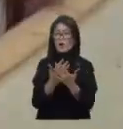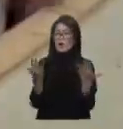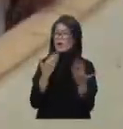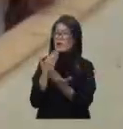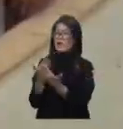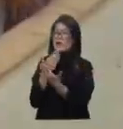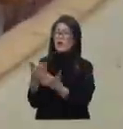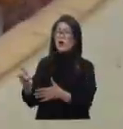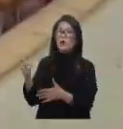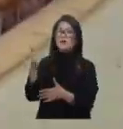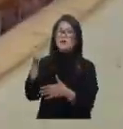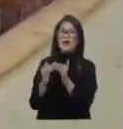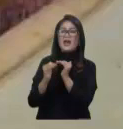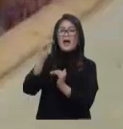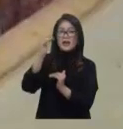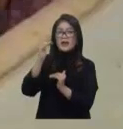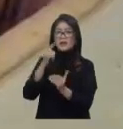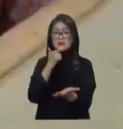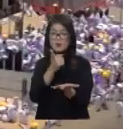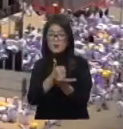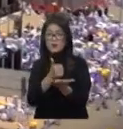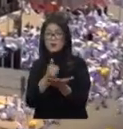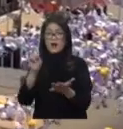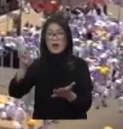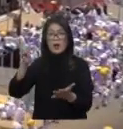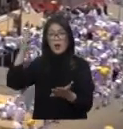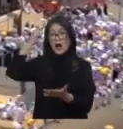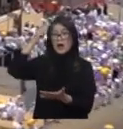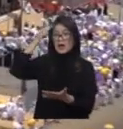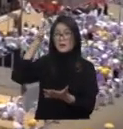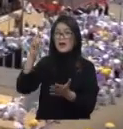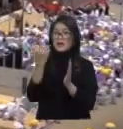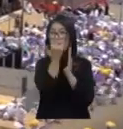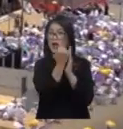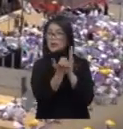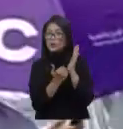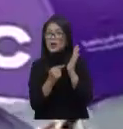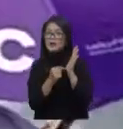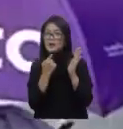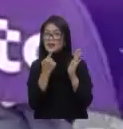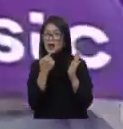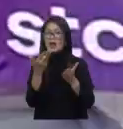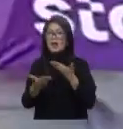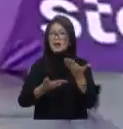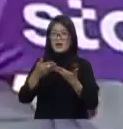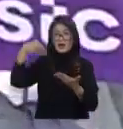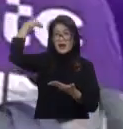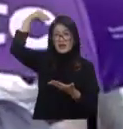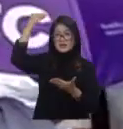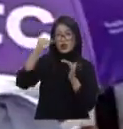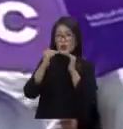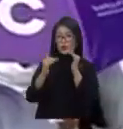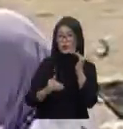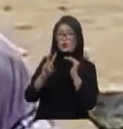Padahal pemerintah Arab Saudi melalui Kementerian Haji dan Umroh telah mengumumkan tentang penurunan biaya paket layanan haji yang mencapai